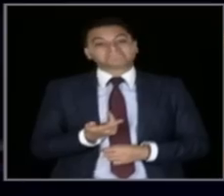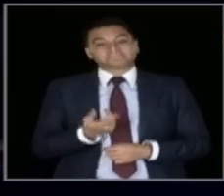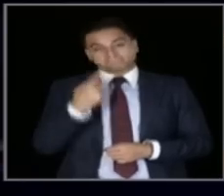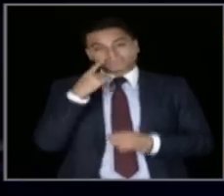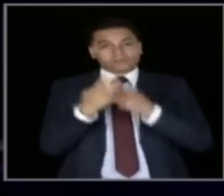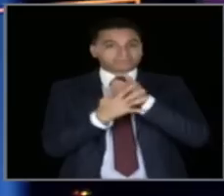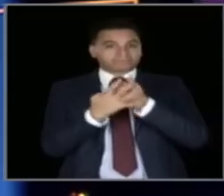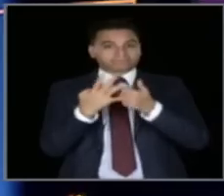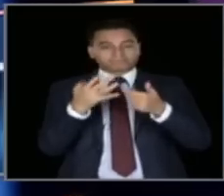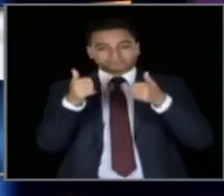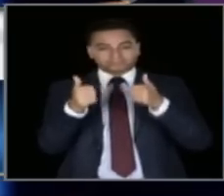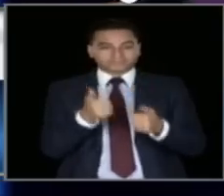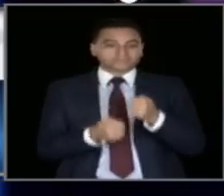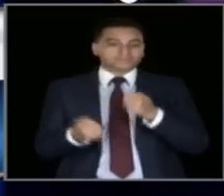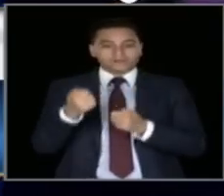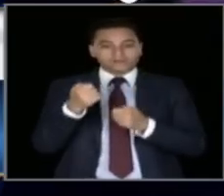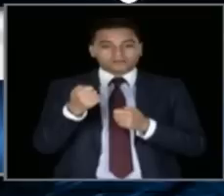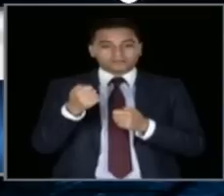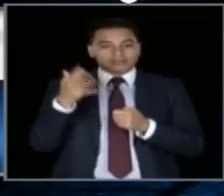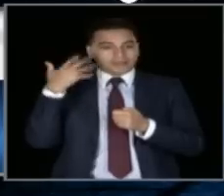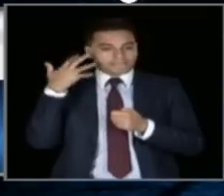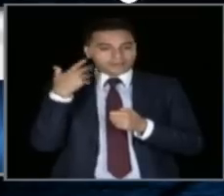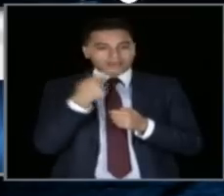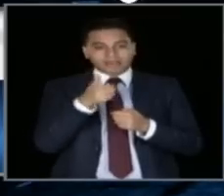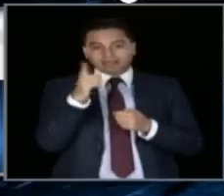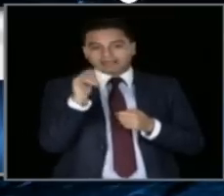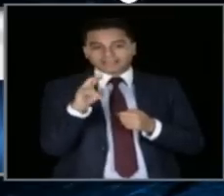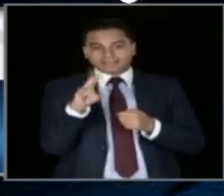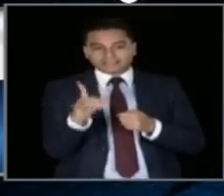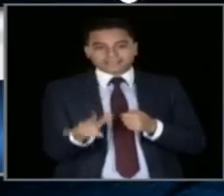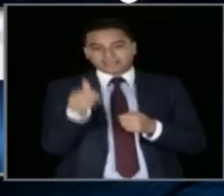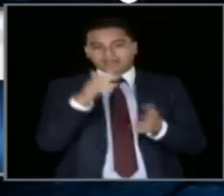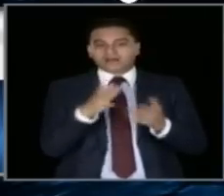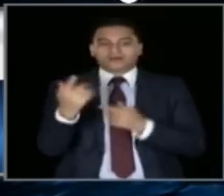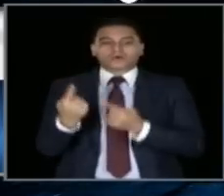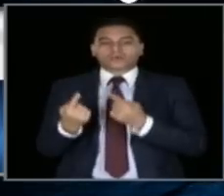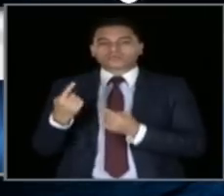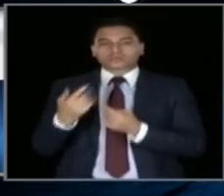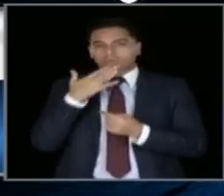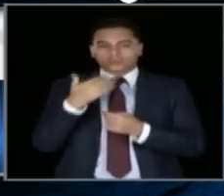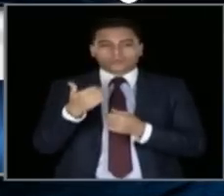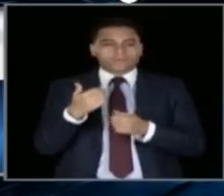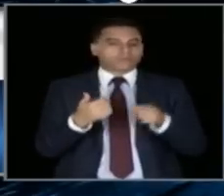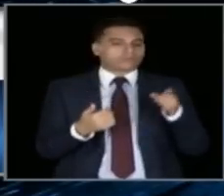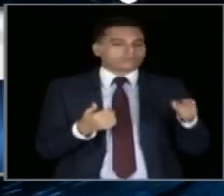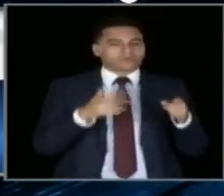خلينا نشوف الأربع اختيارات: ليبيا، إريتريا، جزر القمر، الصومال.